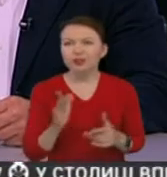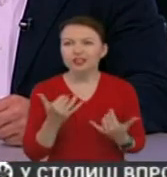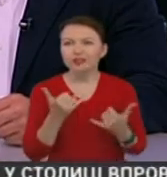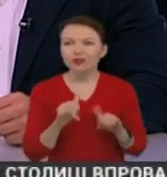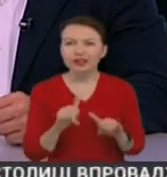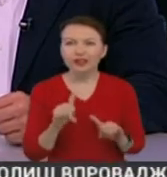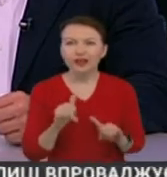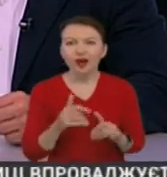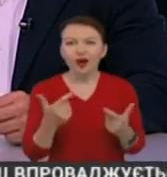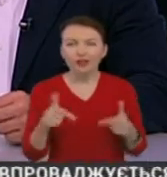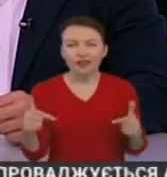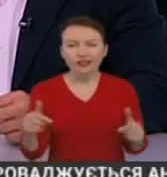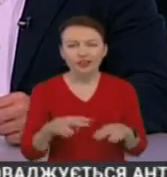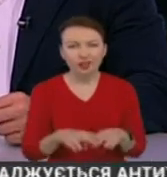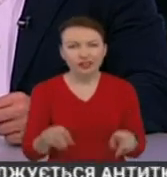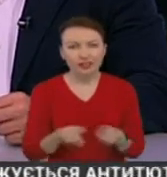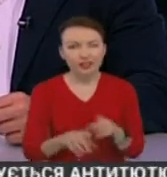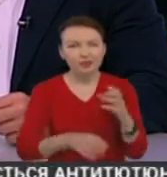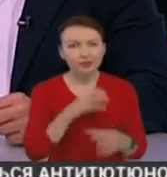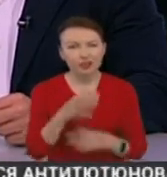столиці. Тому що я розумію, що це такий